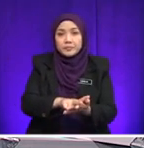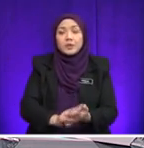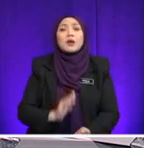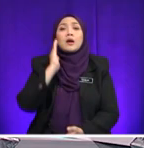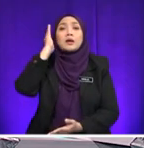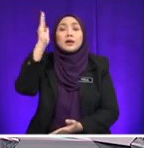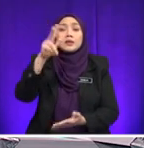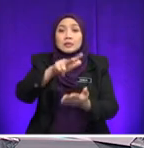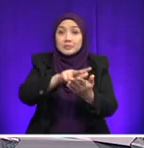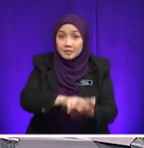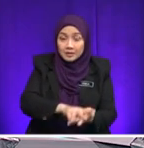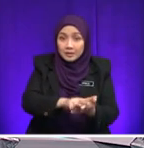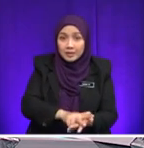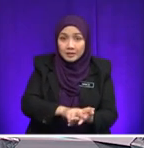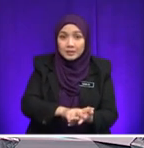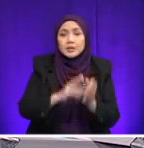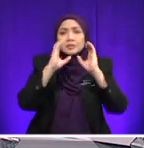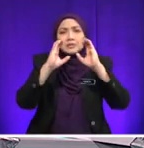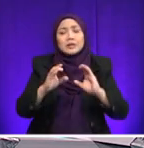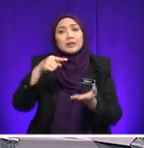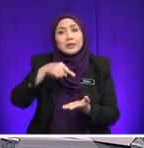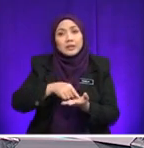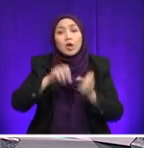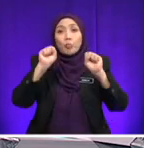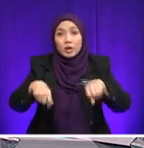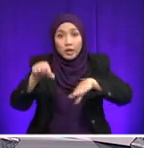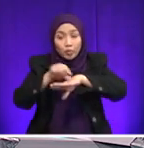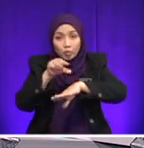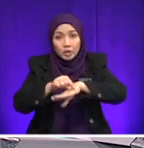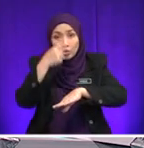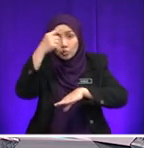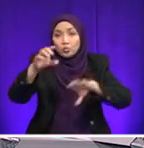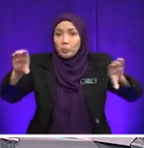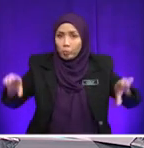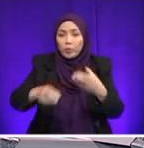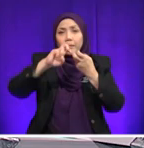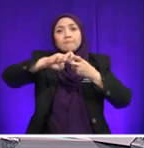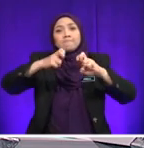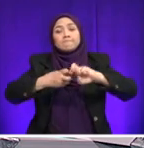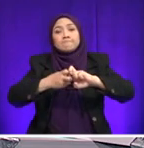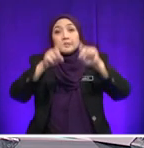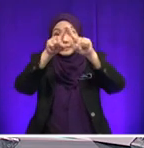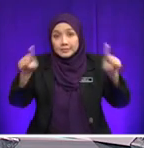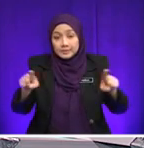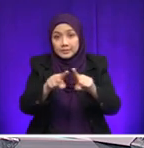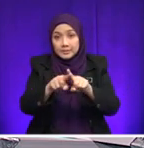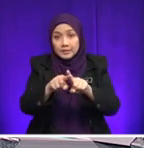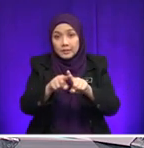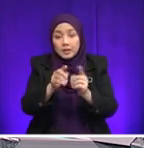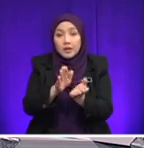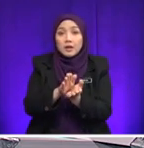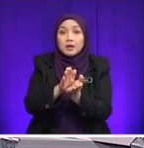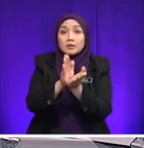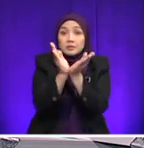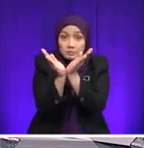mengesahkan bentuk kos ini Oke boleh diguna untuk menyelesaikan segitiga sama ada segitiga bersudut Jaka